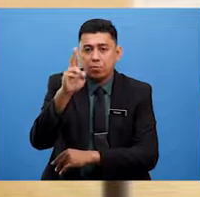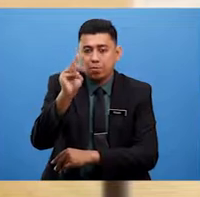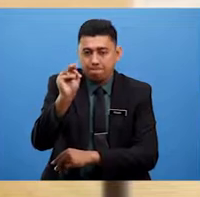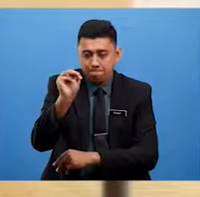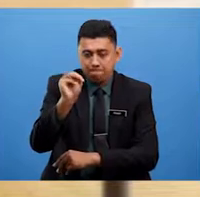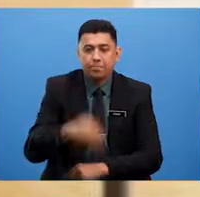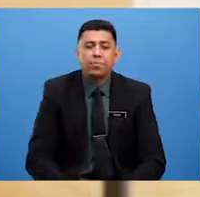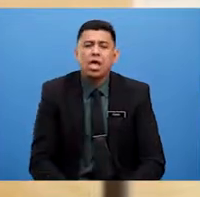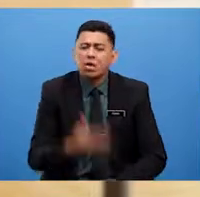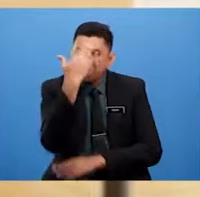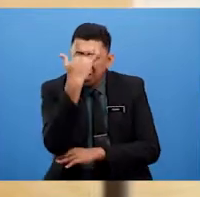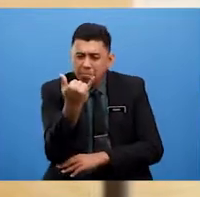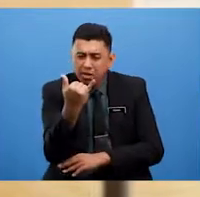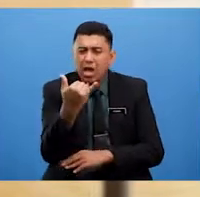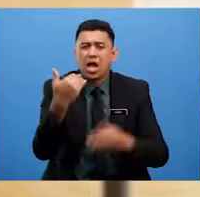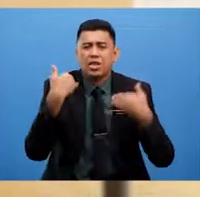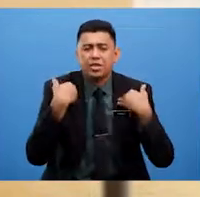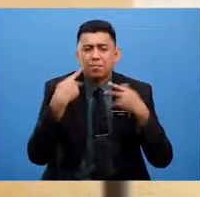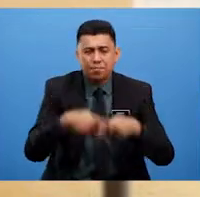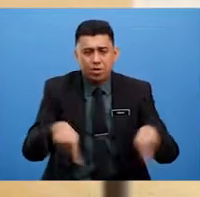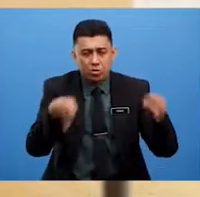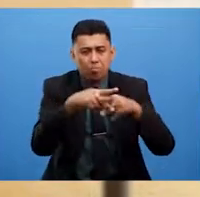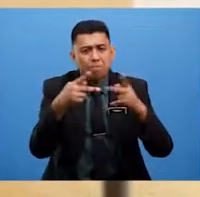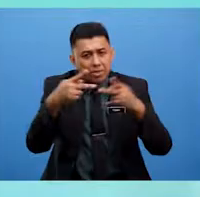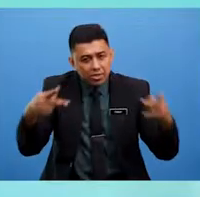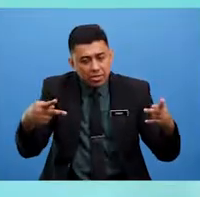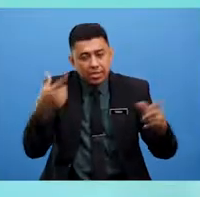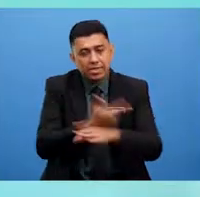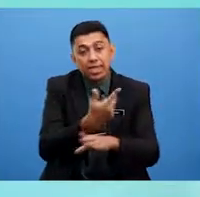pelajar-pelajar, mengapakah perlu ada periodisasi latihan?